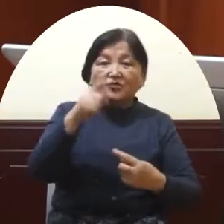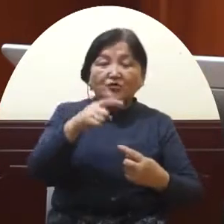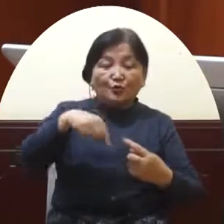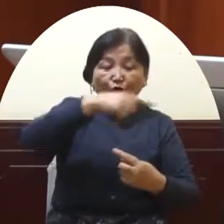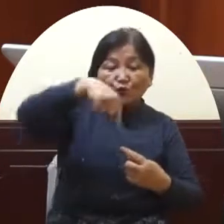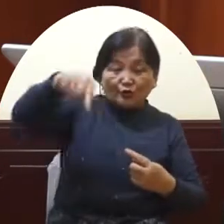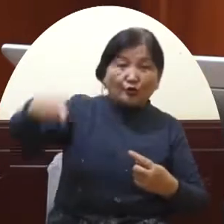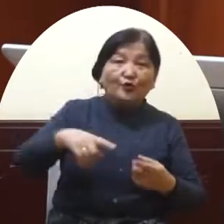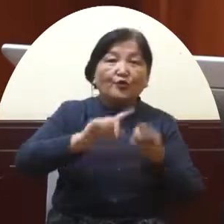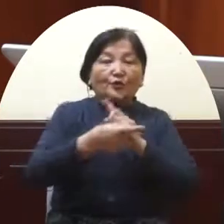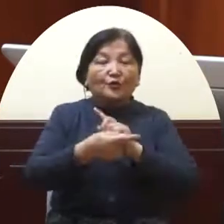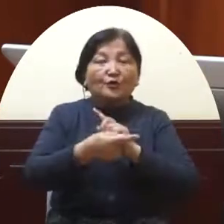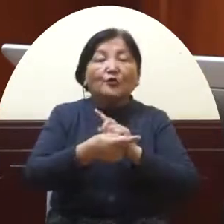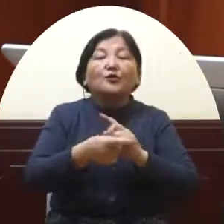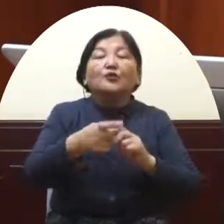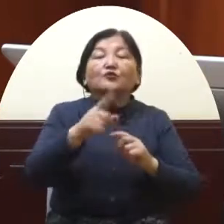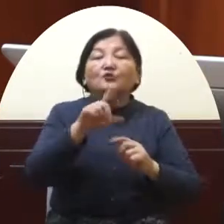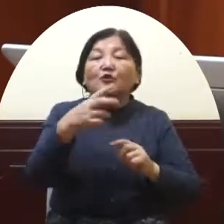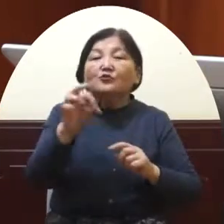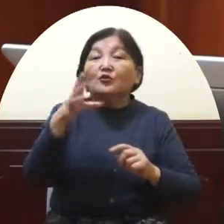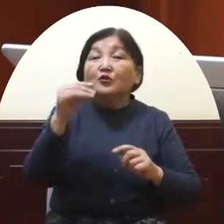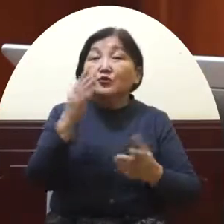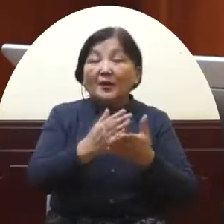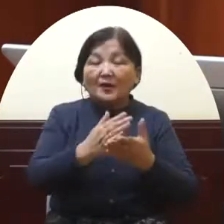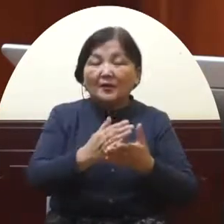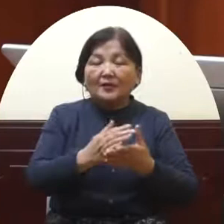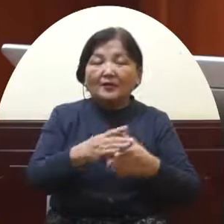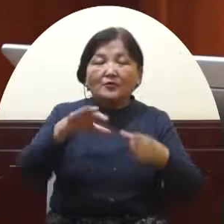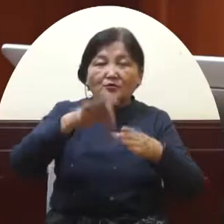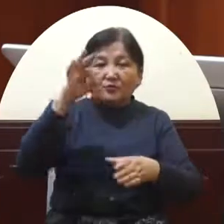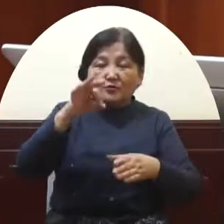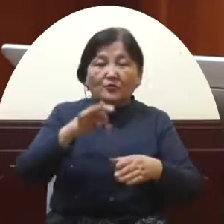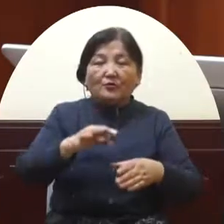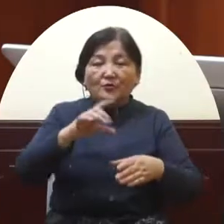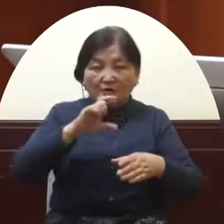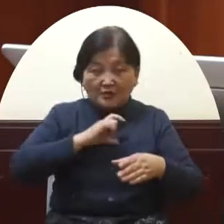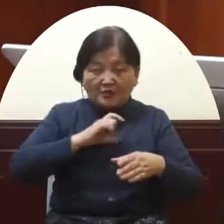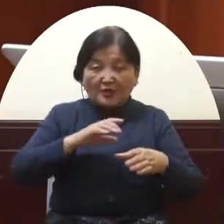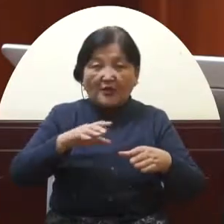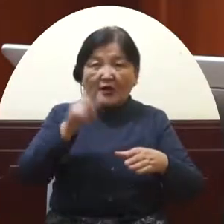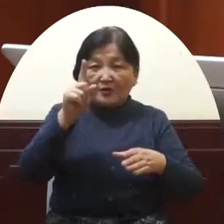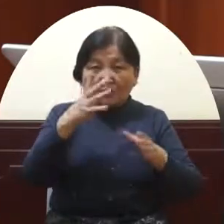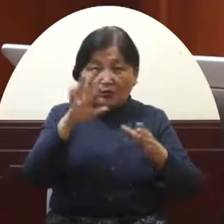болохоос 14 хоногийн өмнө шилжих эрхийг нь хязгаарладаг.